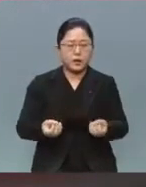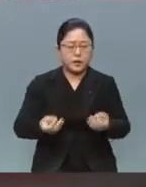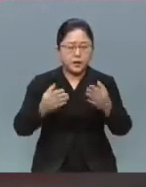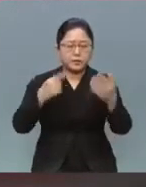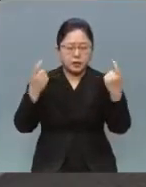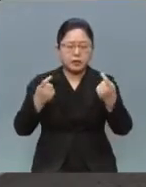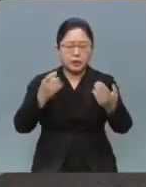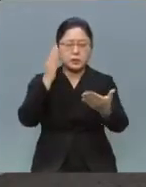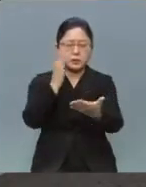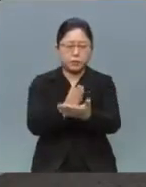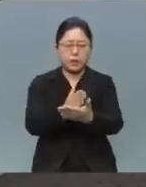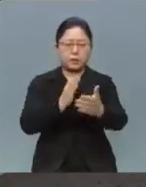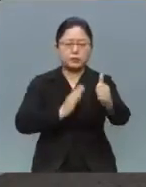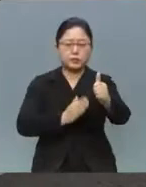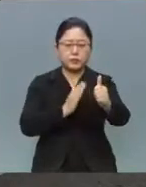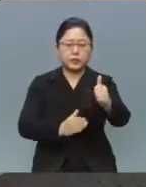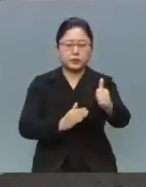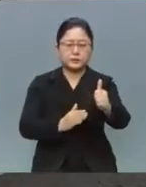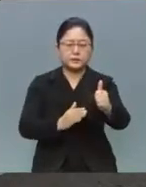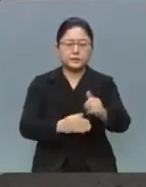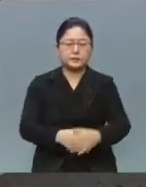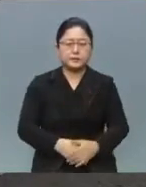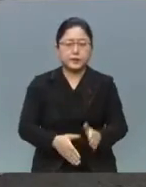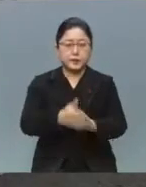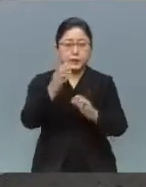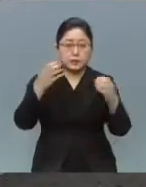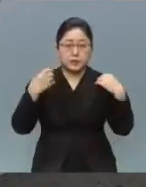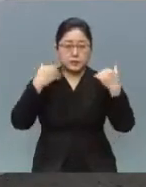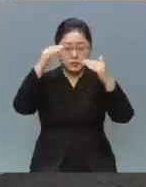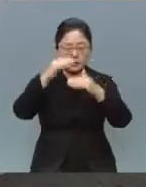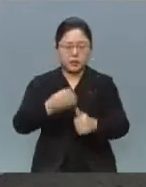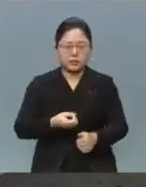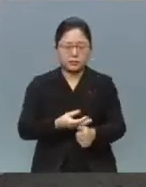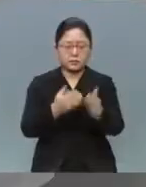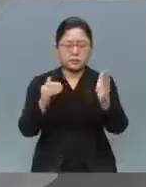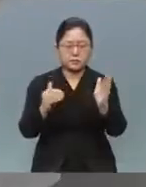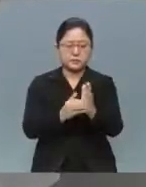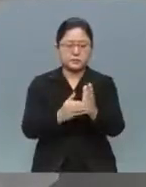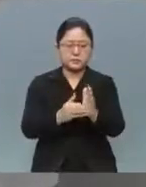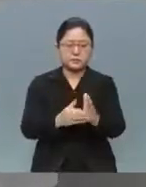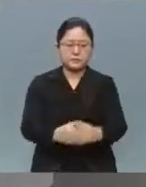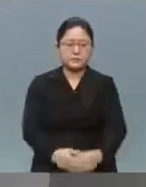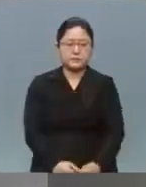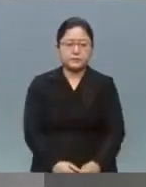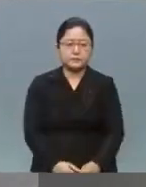등을 자제해 줄 것을 부탁하기도 했습니다. 지금까지 광주시청에서 KBS 뉴스 김효신입니다.